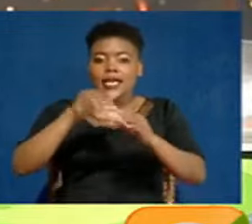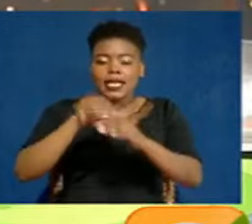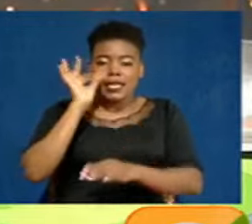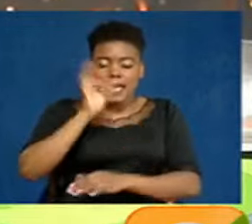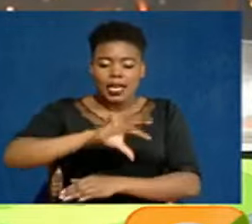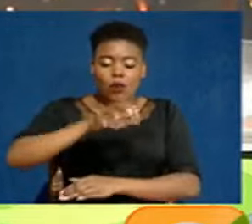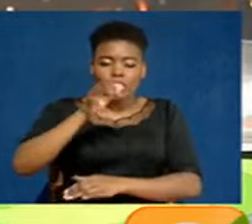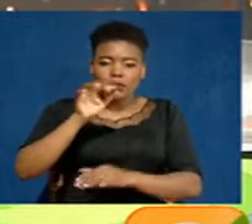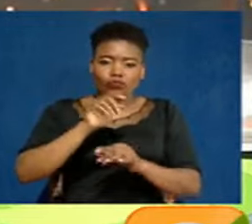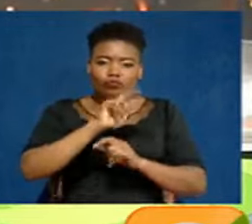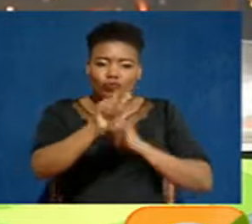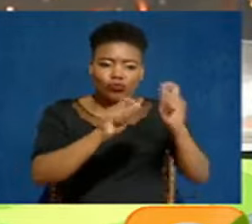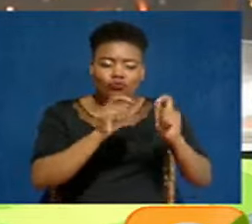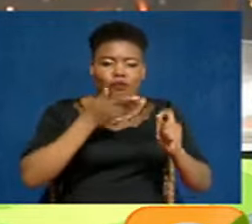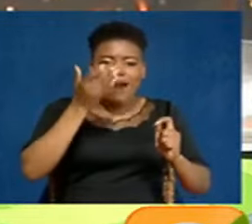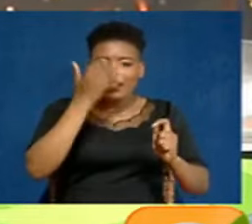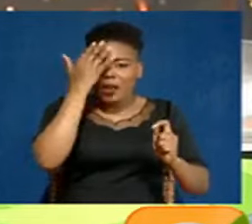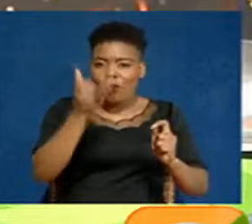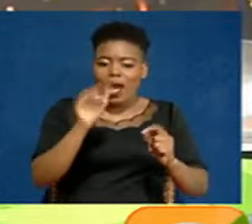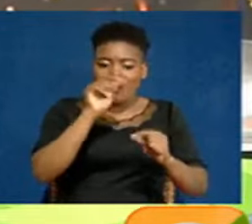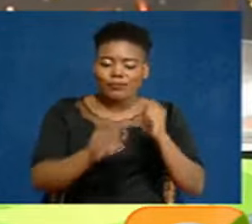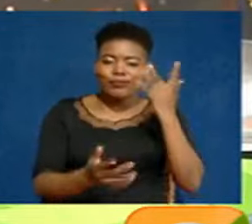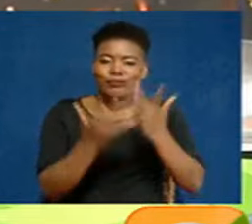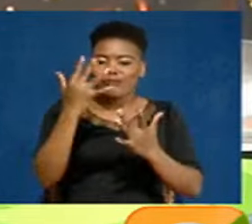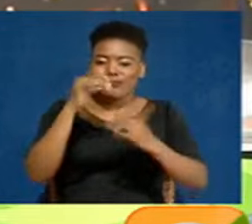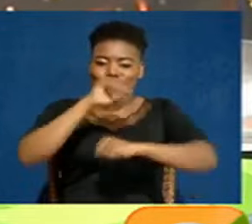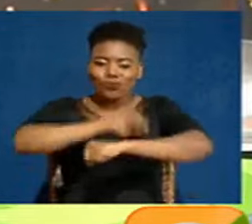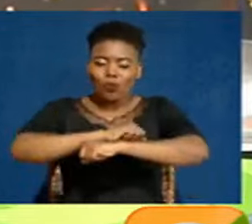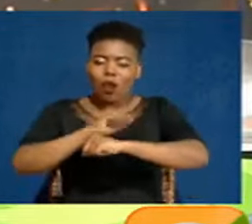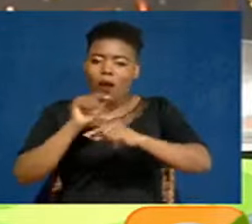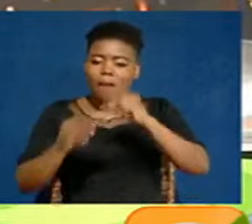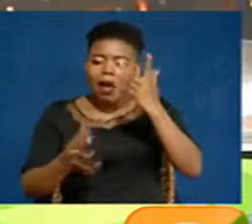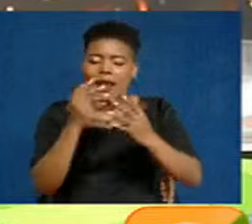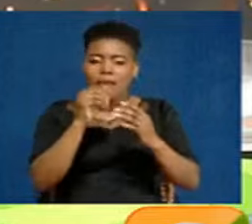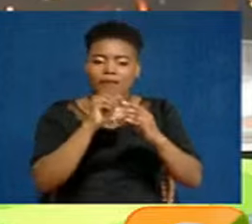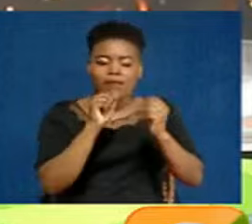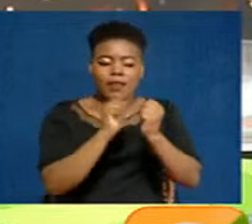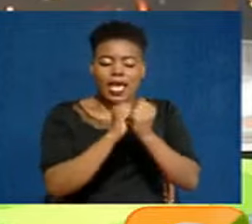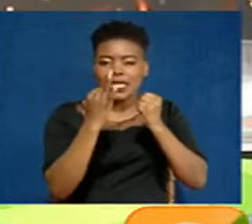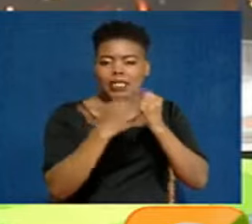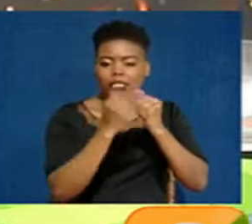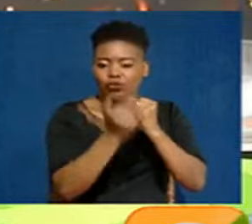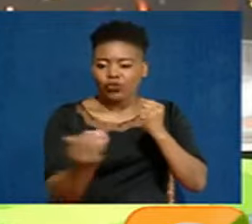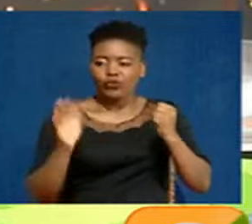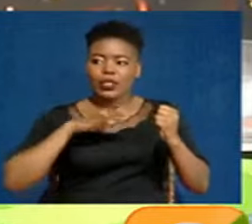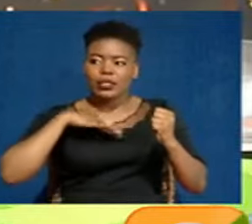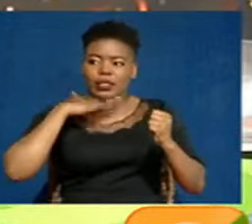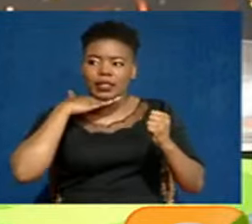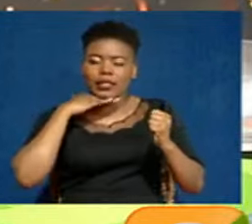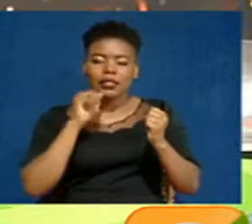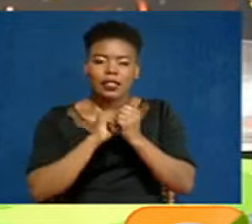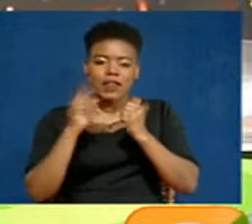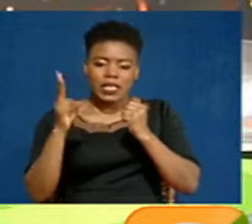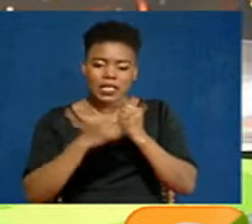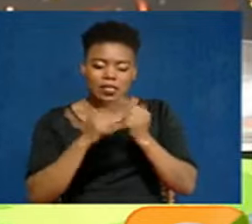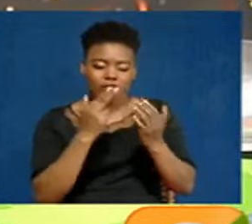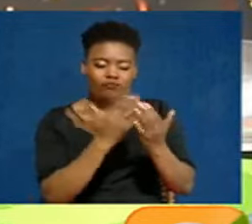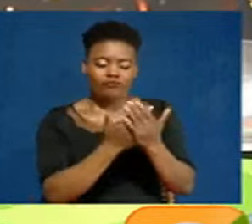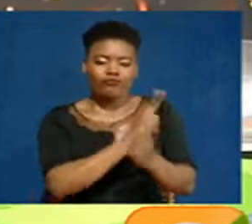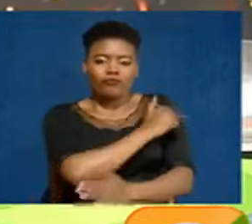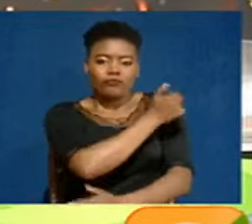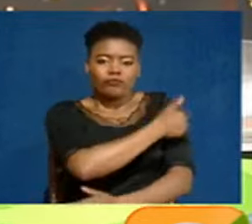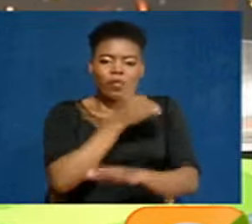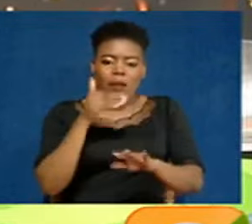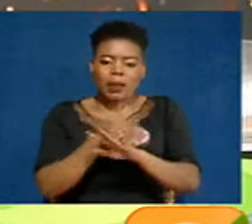moto uliosababisha kufariki kwa wanafunzi 18 na wengine 27 kuachwa na majeraha ya moto.